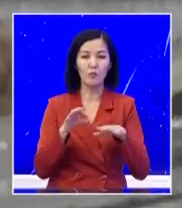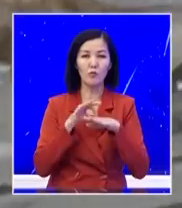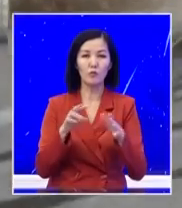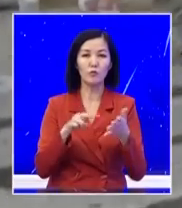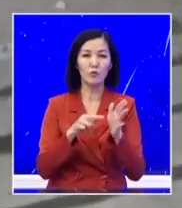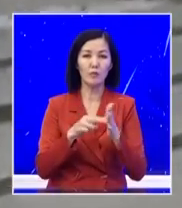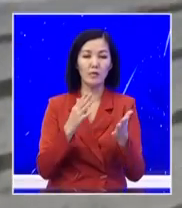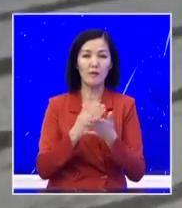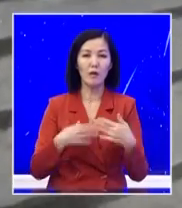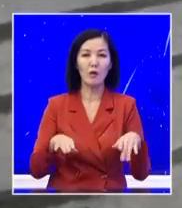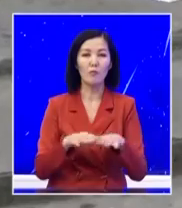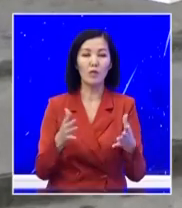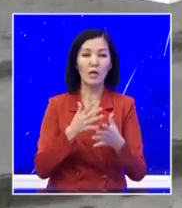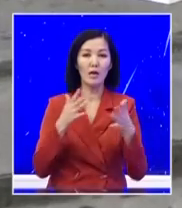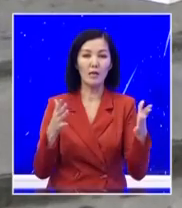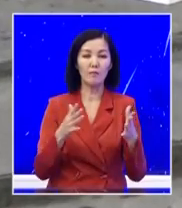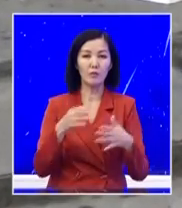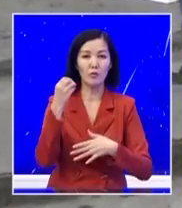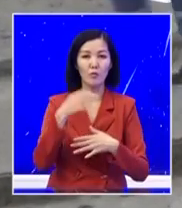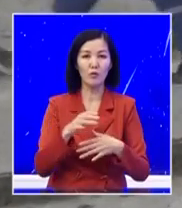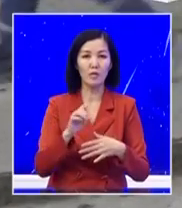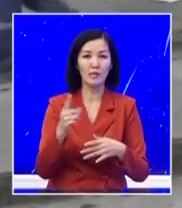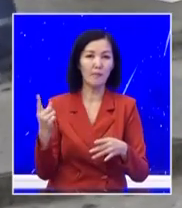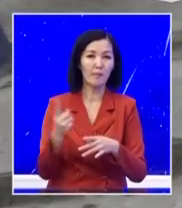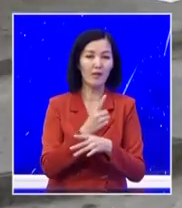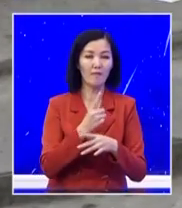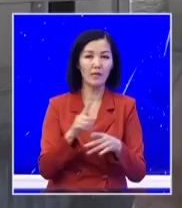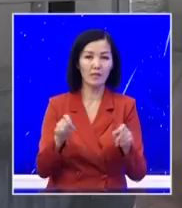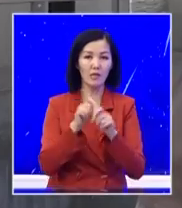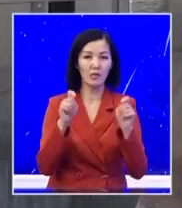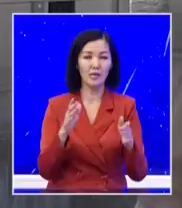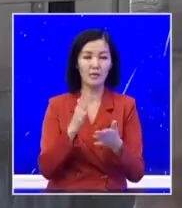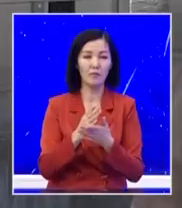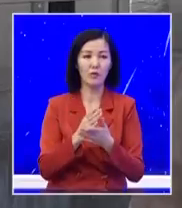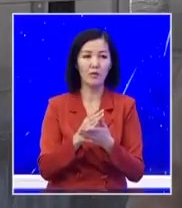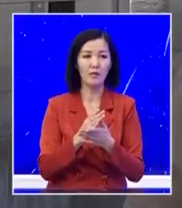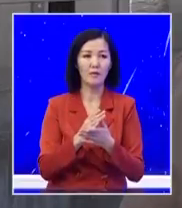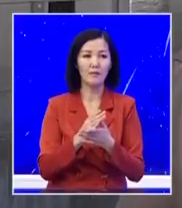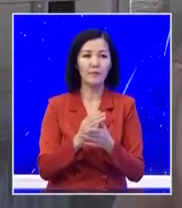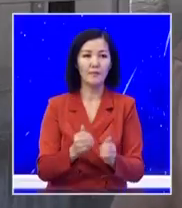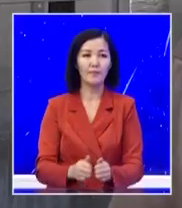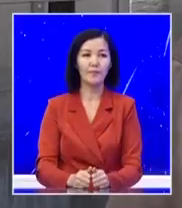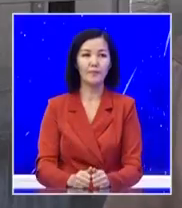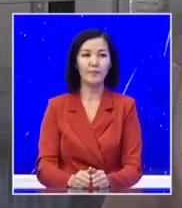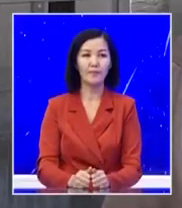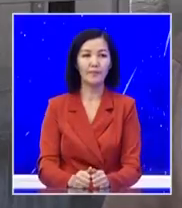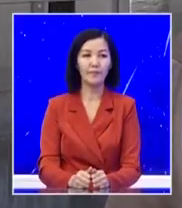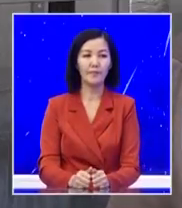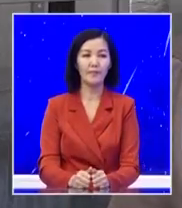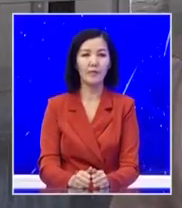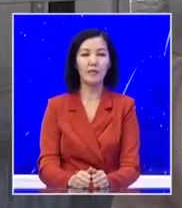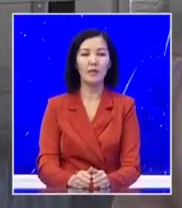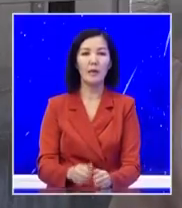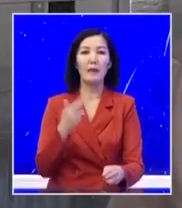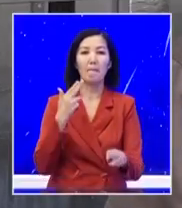отыр. Мұндай алып нысан Орта Азия елдерінде бірінші рет бой көтермек. Металл конструкция закончена на 100%.